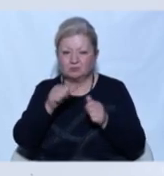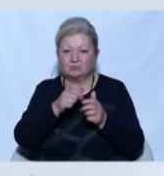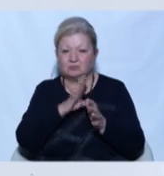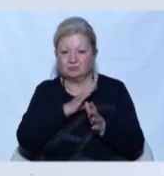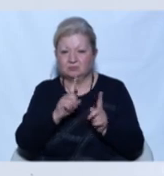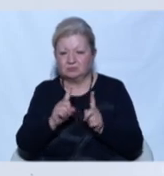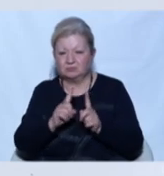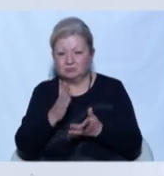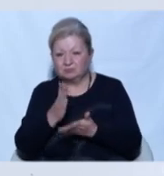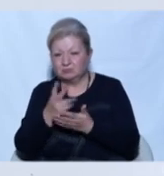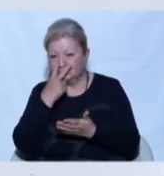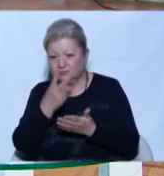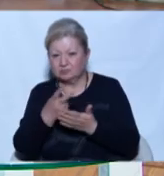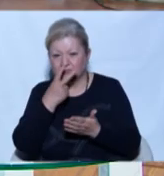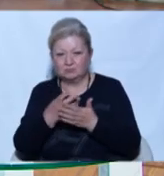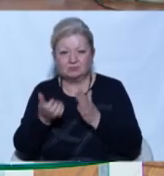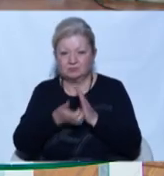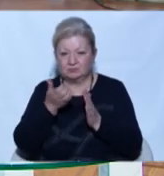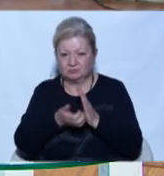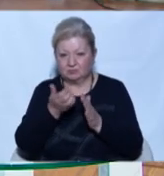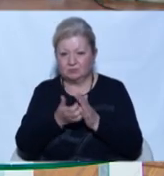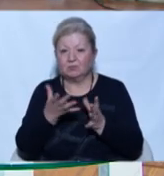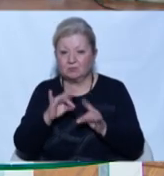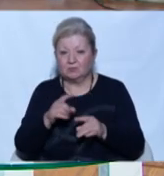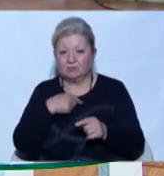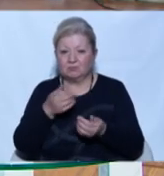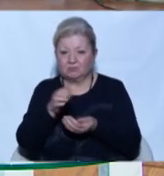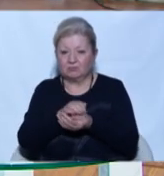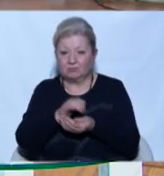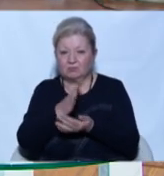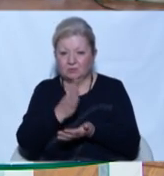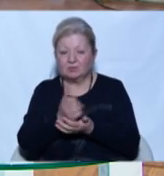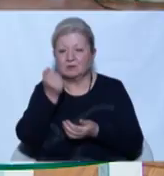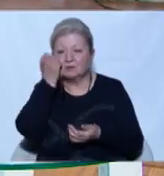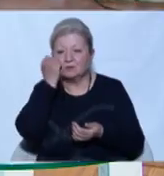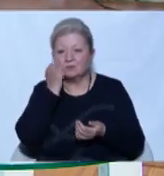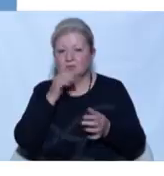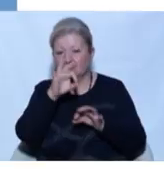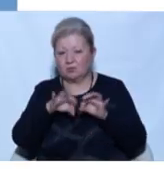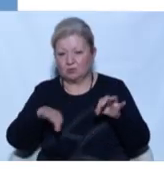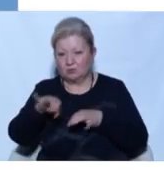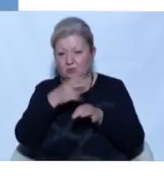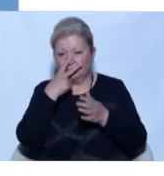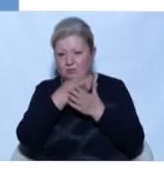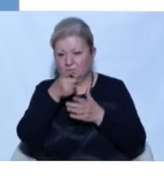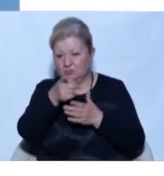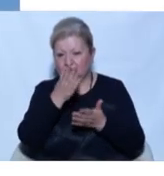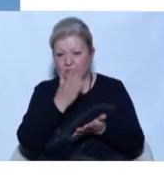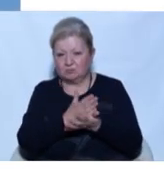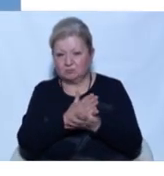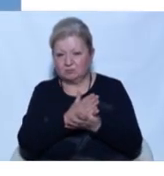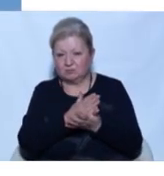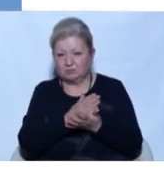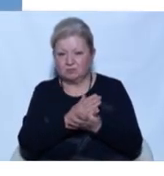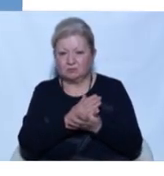შექმნილი ნამუშევრები, მაგრამ ჩვენ ვიცნობთ უკვე უძველეს რუკას, ახლა თქვენ ხედავთ ერთ-ერთ რუკას,